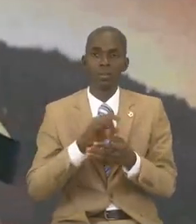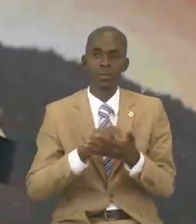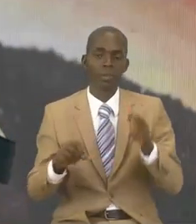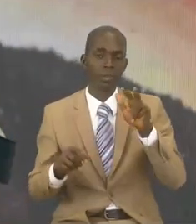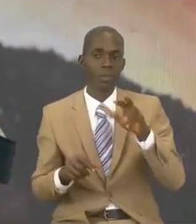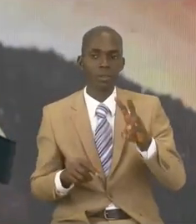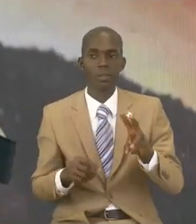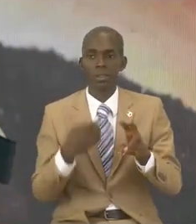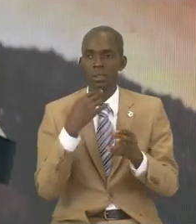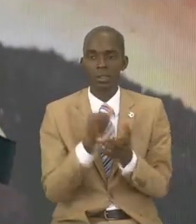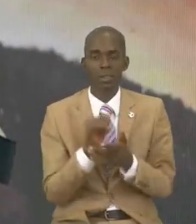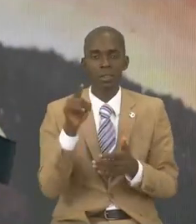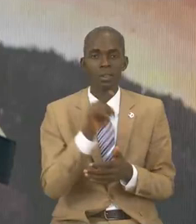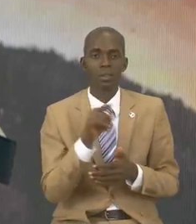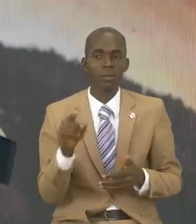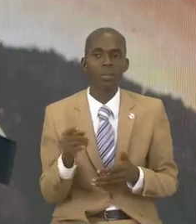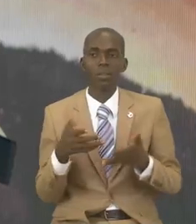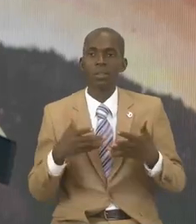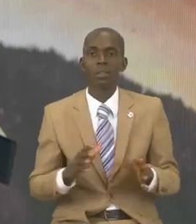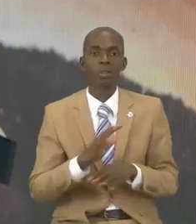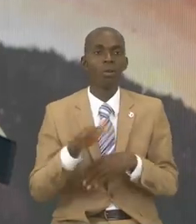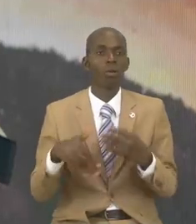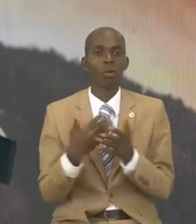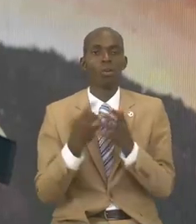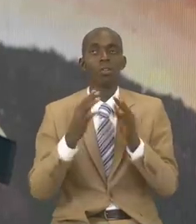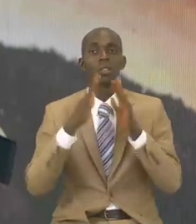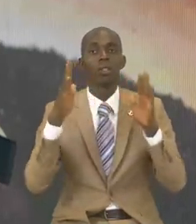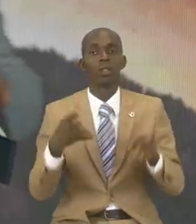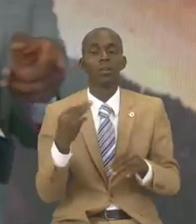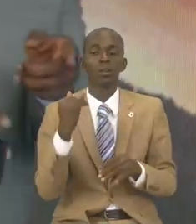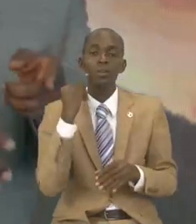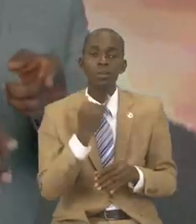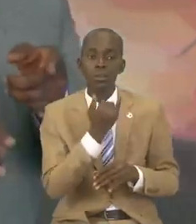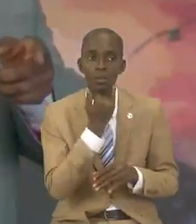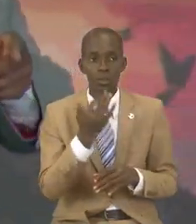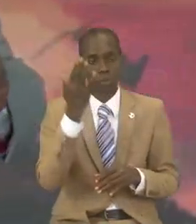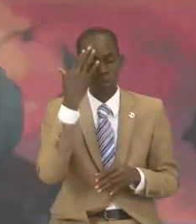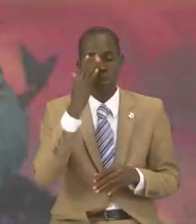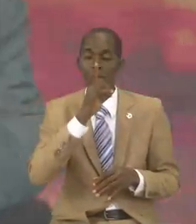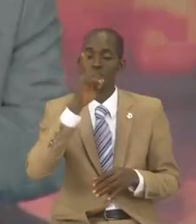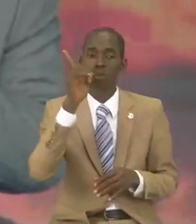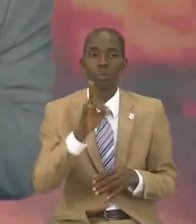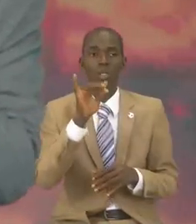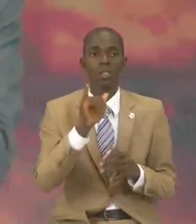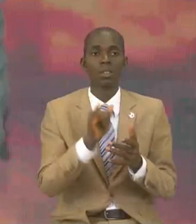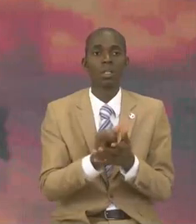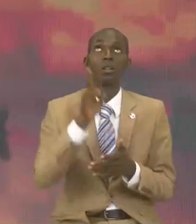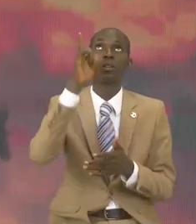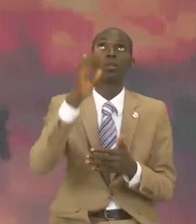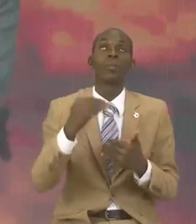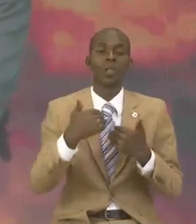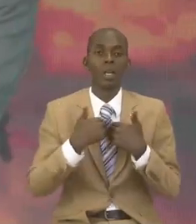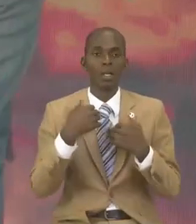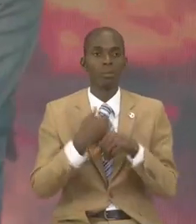Verset 36, que toute la maison d'Israël sache donc avec certitude que Dieu a fait